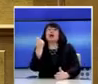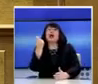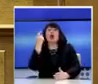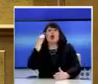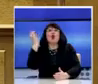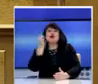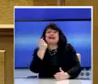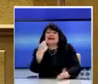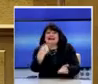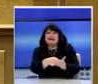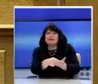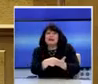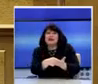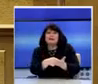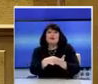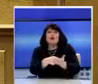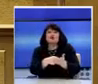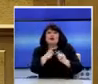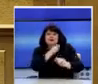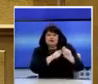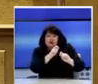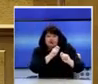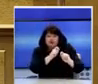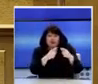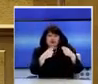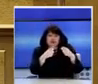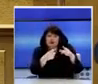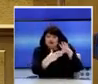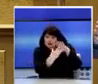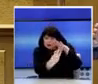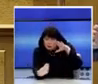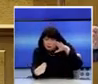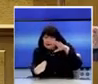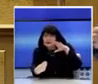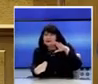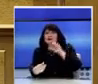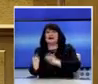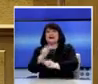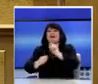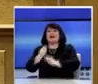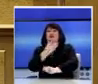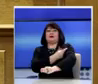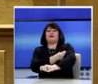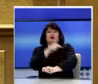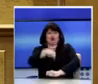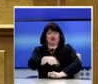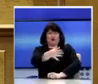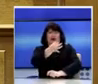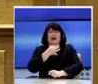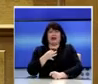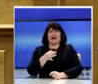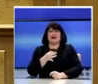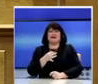ευρωπαϊκές κυβερνήσεις. Και τώρα μας λέτε, και μάλιστα αυτό που έχει ενδιαφέρον,